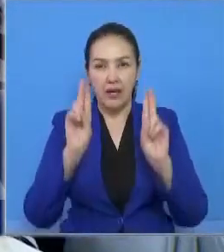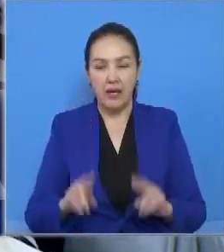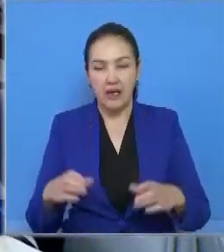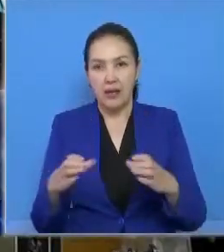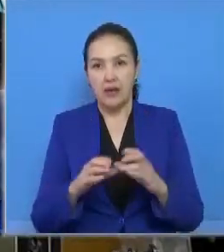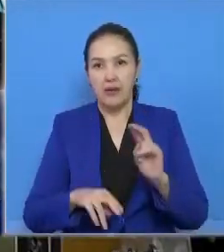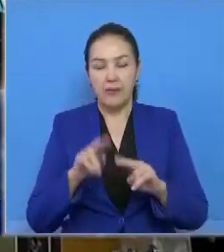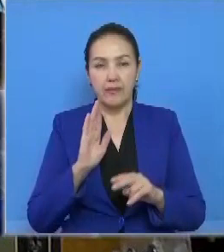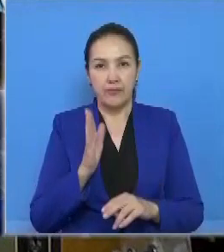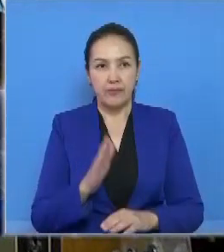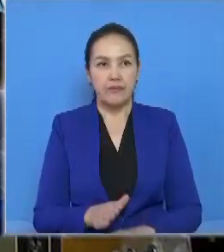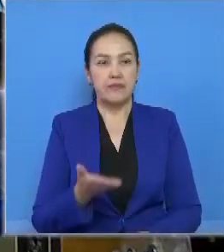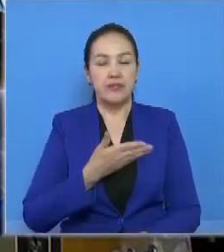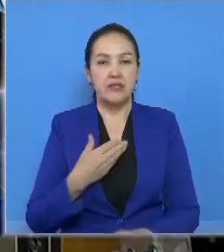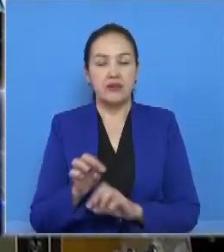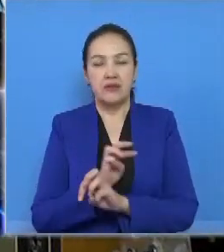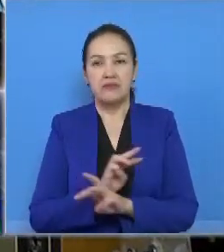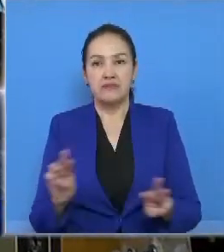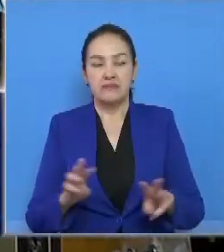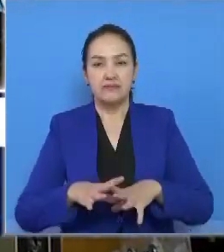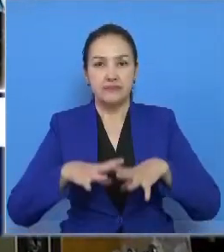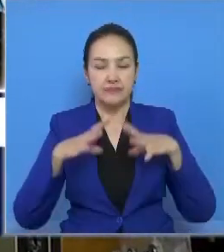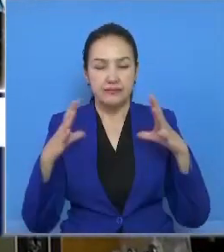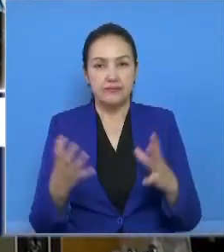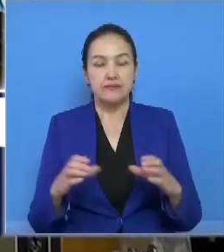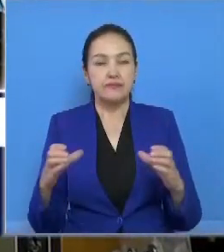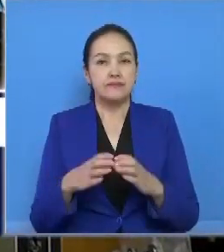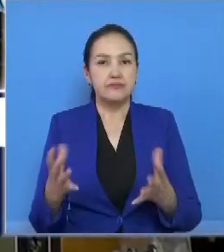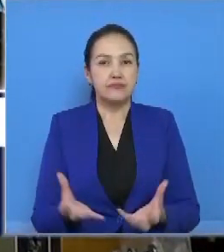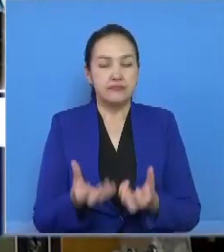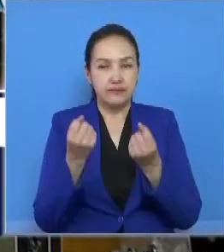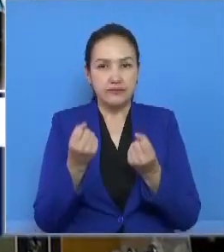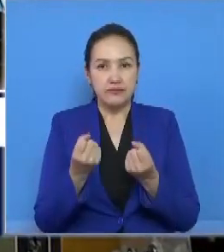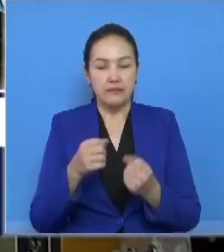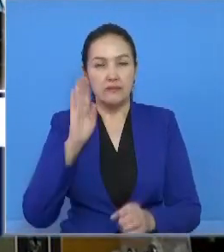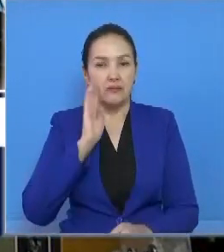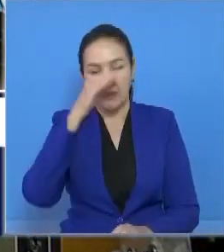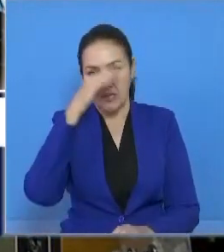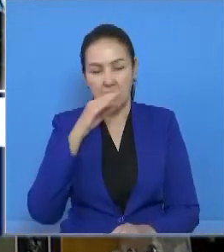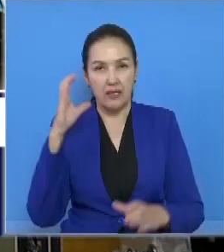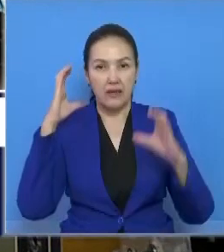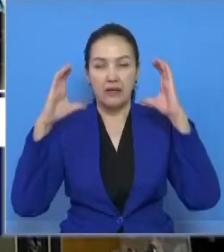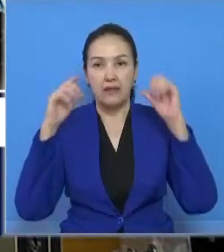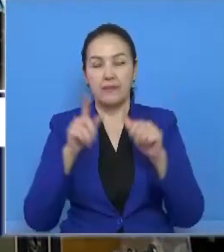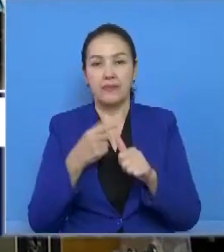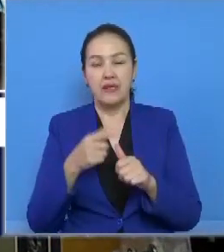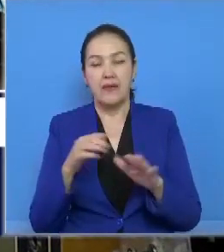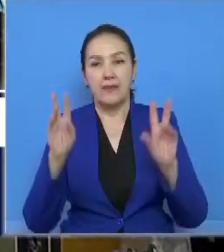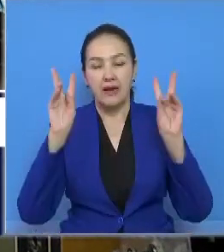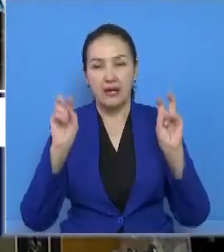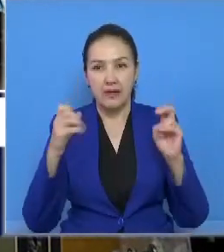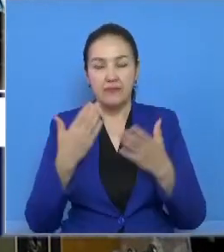платформа құрылмақ. Біздің министрлік үлкен жоба көтеріп жатыр, ол ата-аналар академиясы деп. Сол